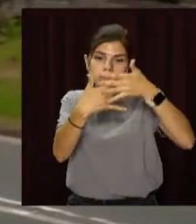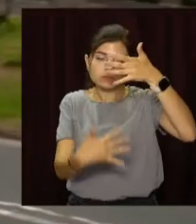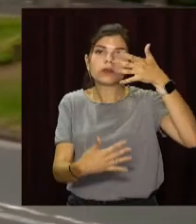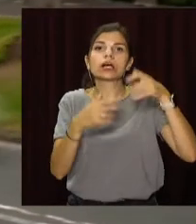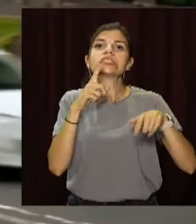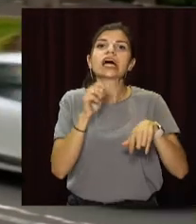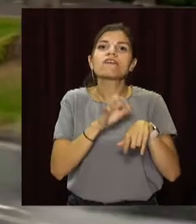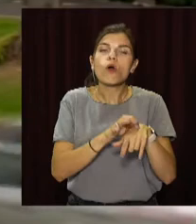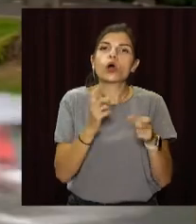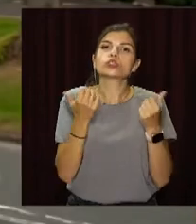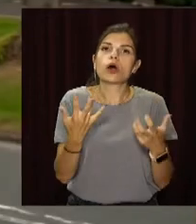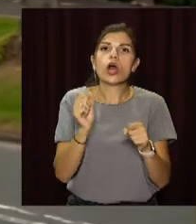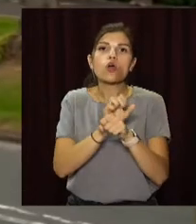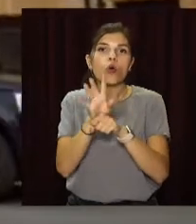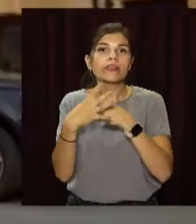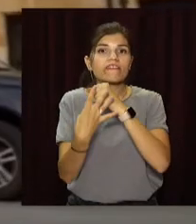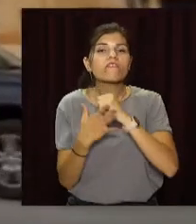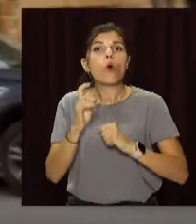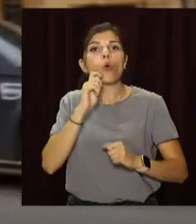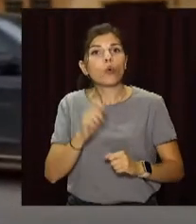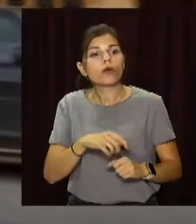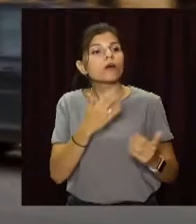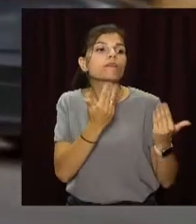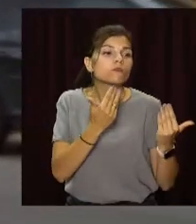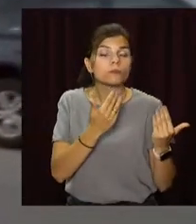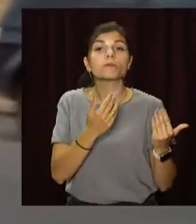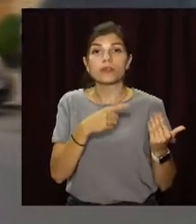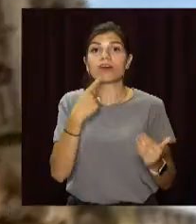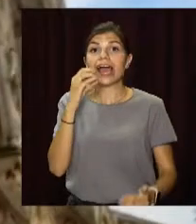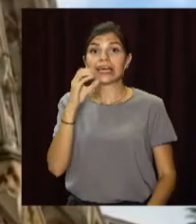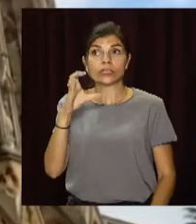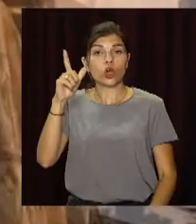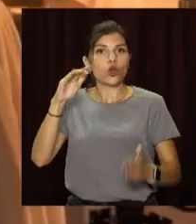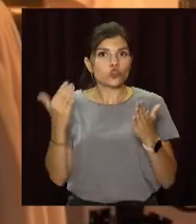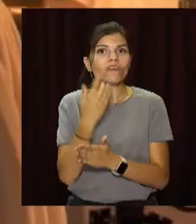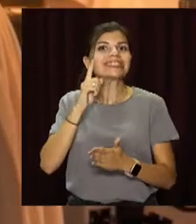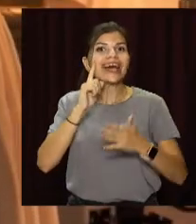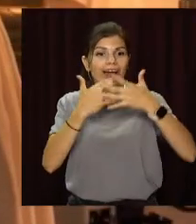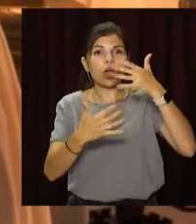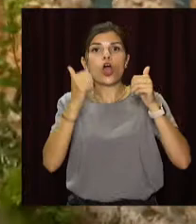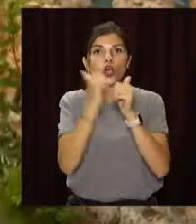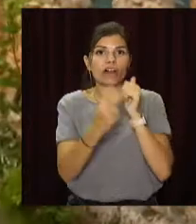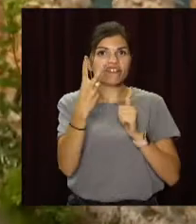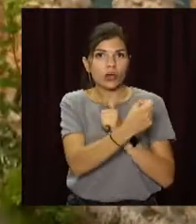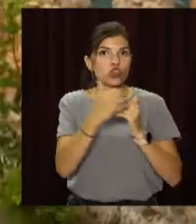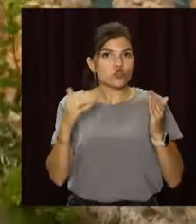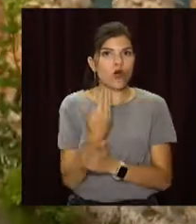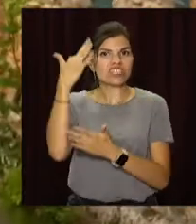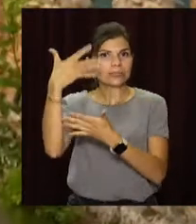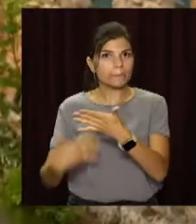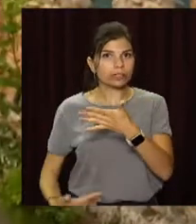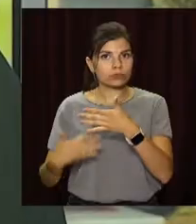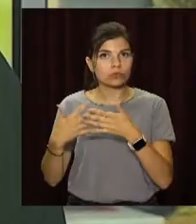показники захворюваності на COVID-19 в Україні. Зазначимо, ЄС оновлює зелений перелік що 2 тижні.